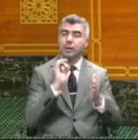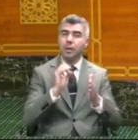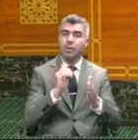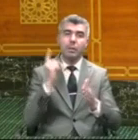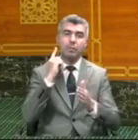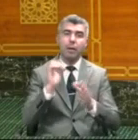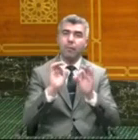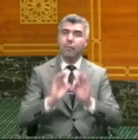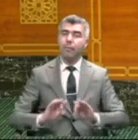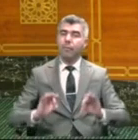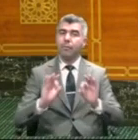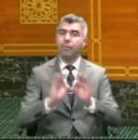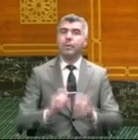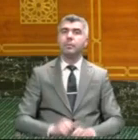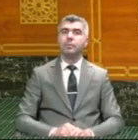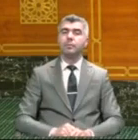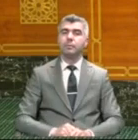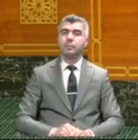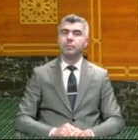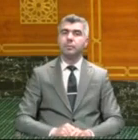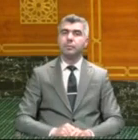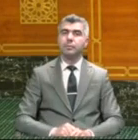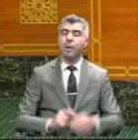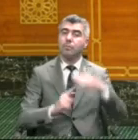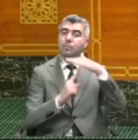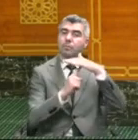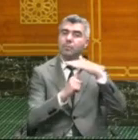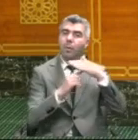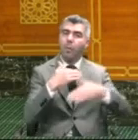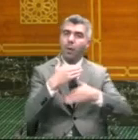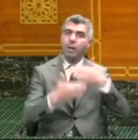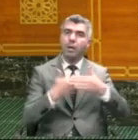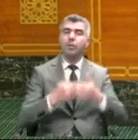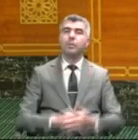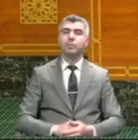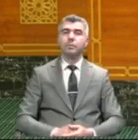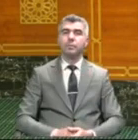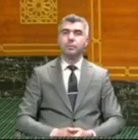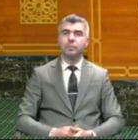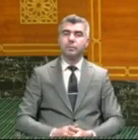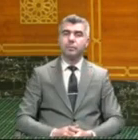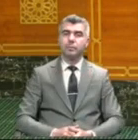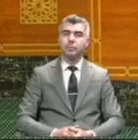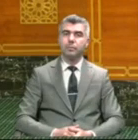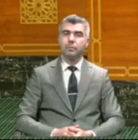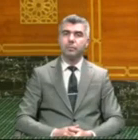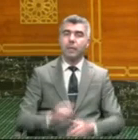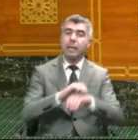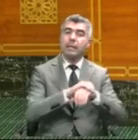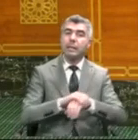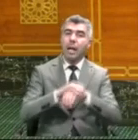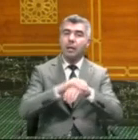الكلمه لصاحب نقطه نظام الاخرى تفضل السيد الممثل الاتحاد المغربي للشغل تفضل